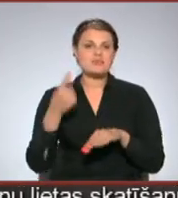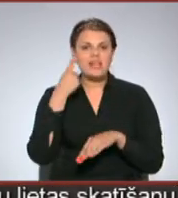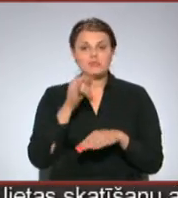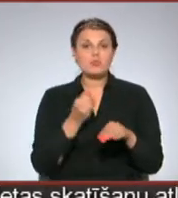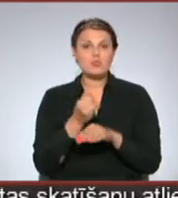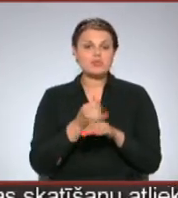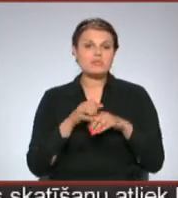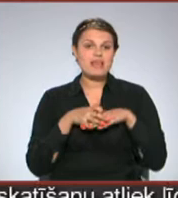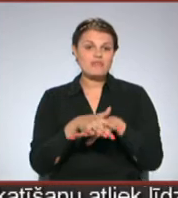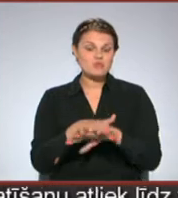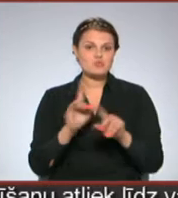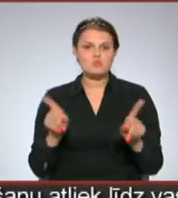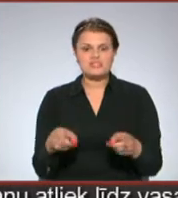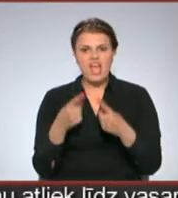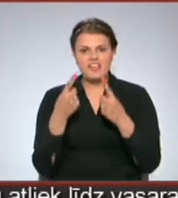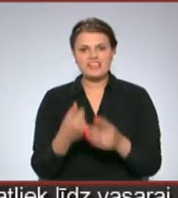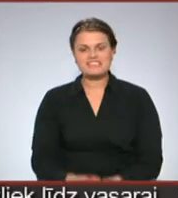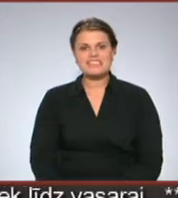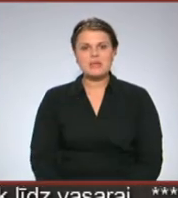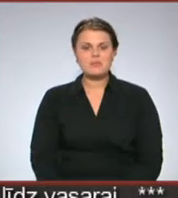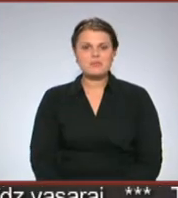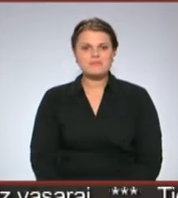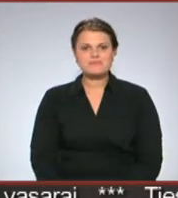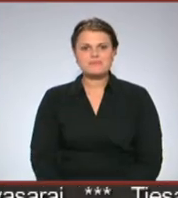infrastruktūras attīstību un turpinājas pats televīziju.